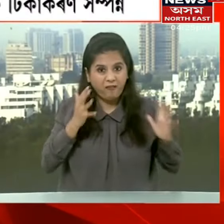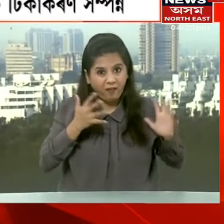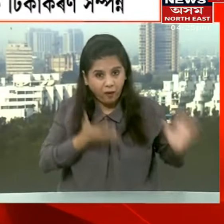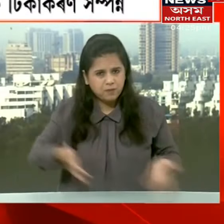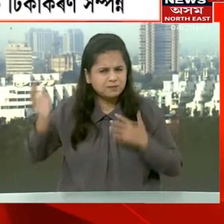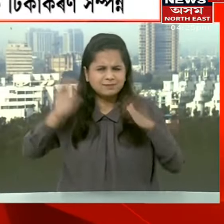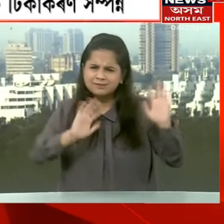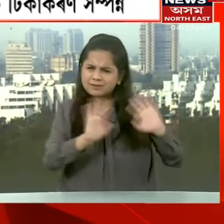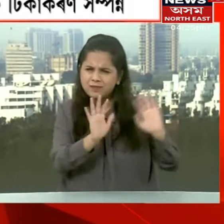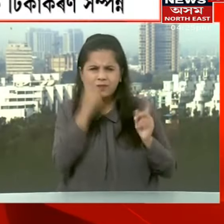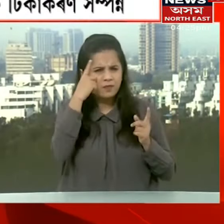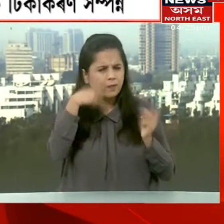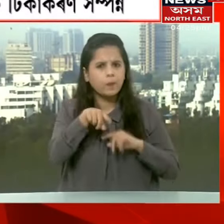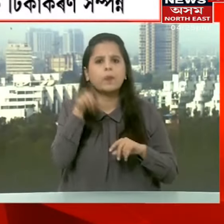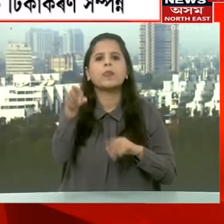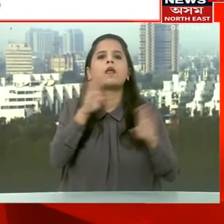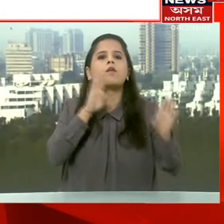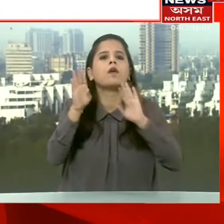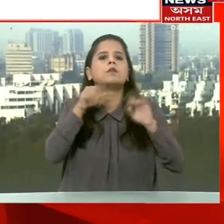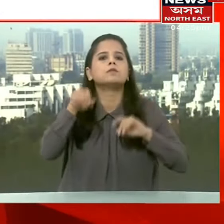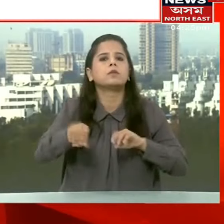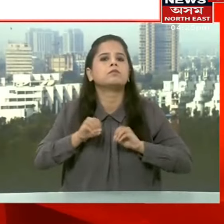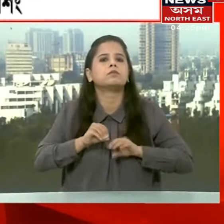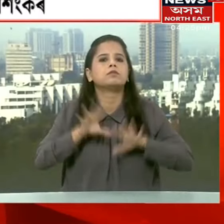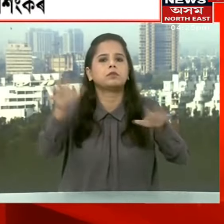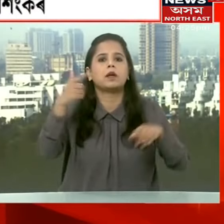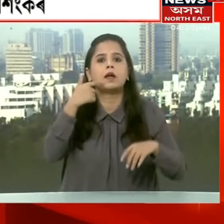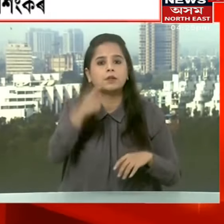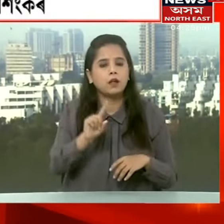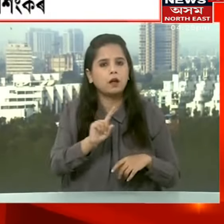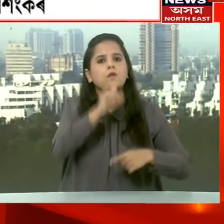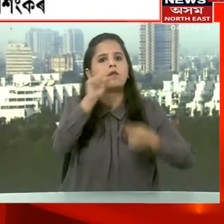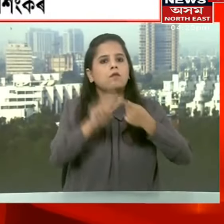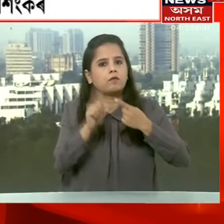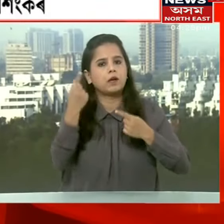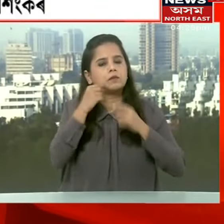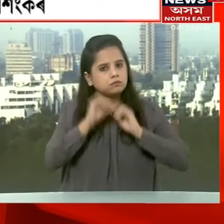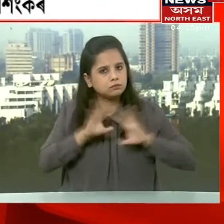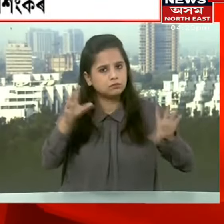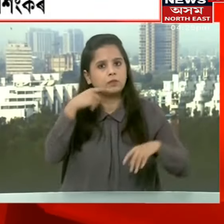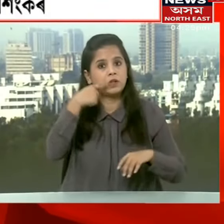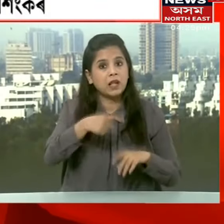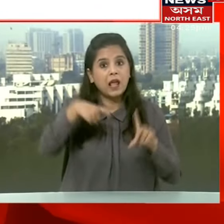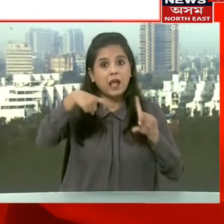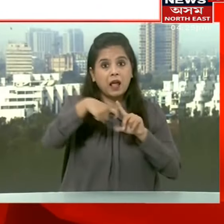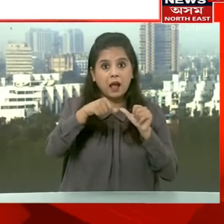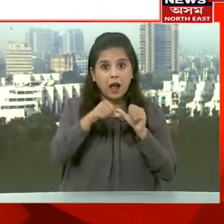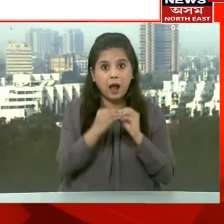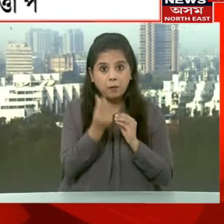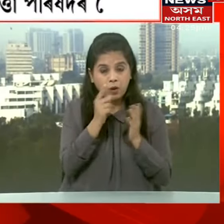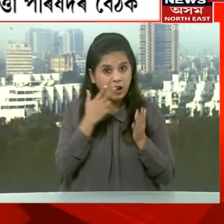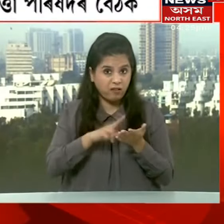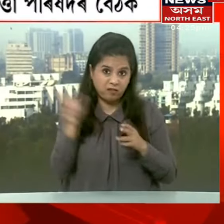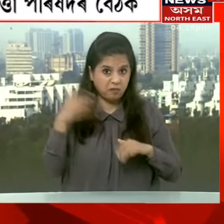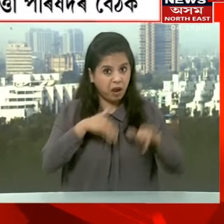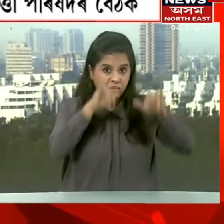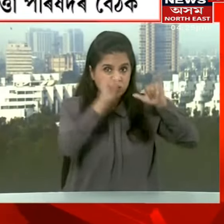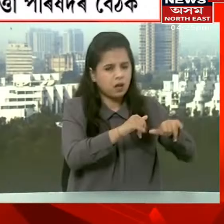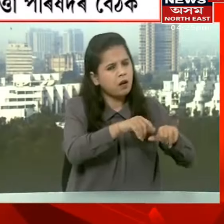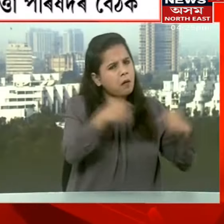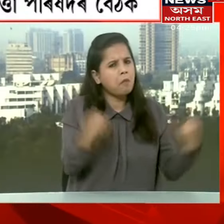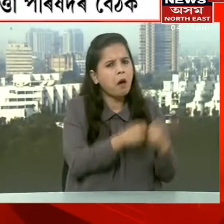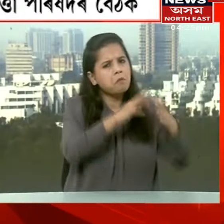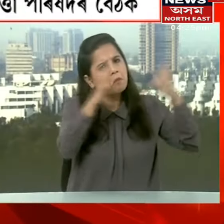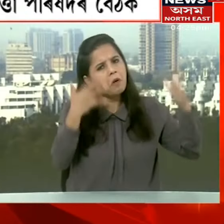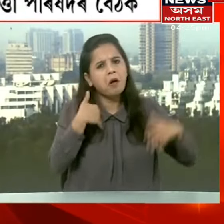थे। गनी ने फेसबुक पर वीडियो स्ट्रीम से पहली सार्वजनिक टिप्पणी में कहा कि अगर काबुल में वो रुकते तो काफी रक्तपात